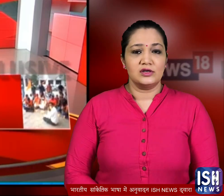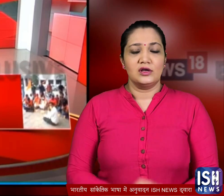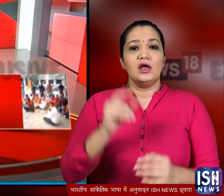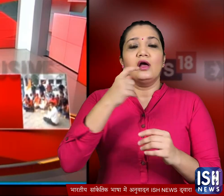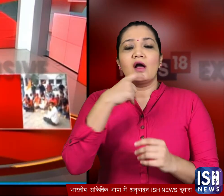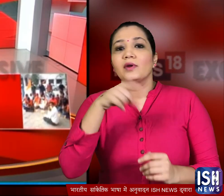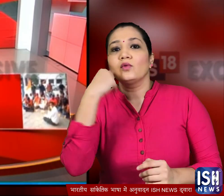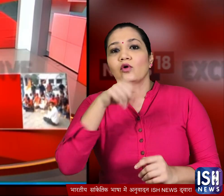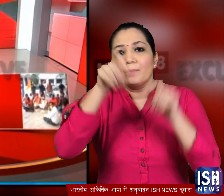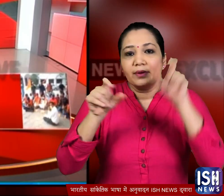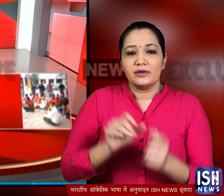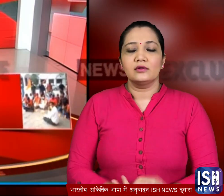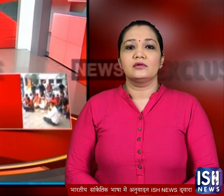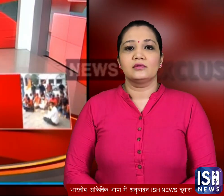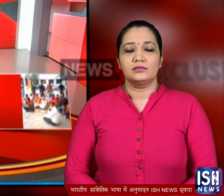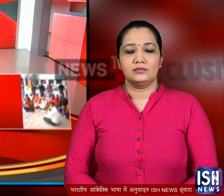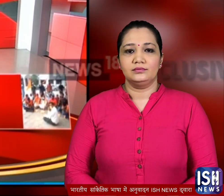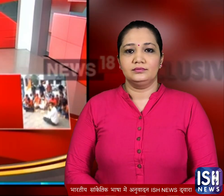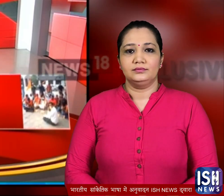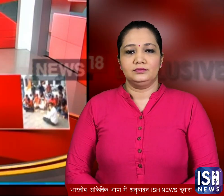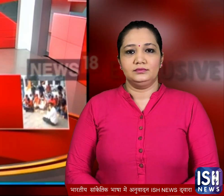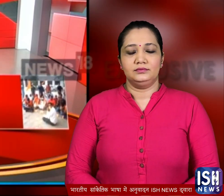जिन लोगों पर केस दर्ज हुआ उनमें